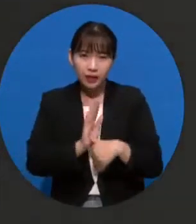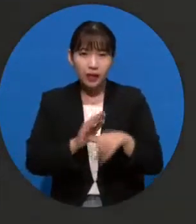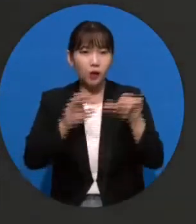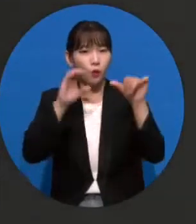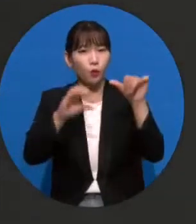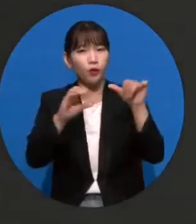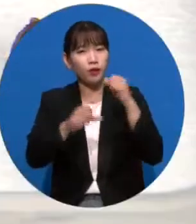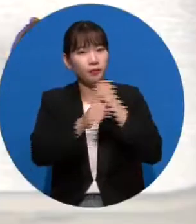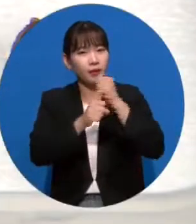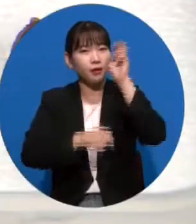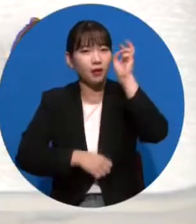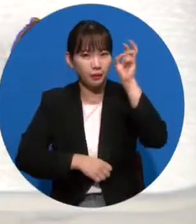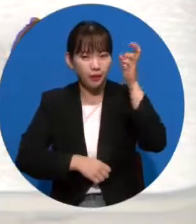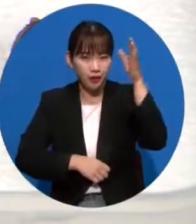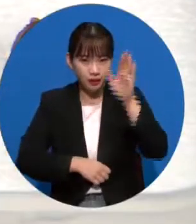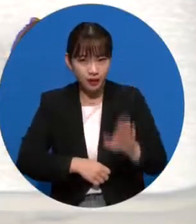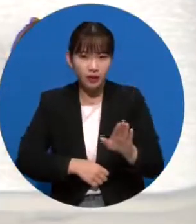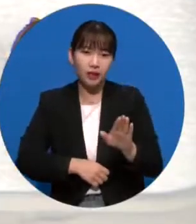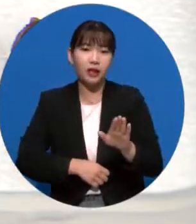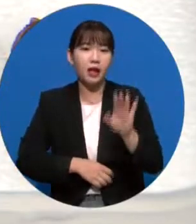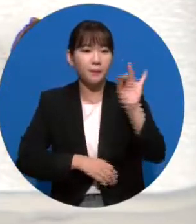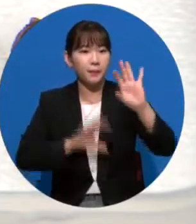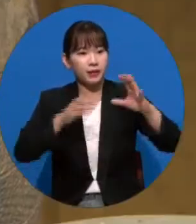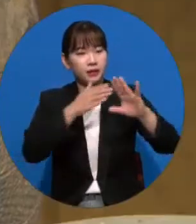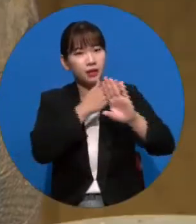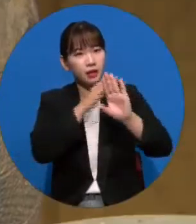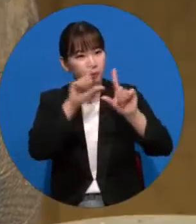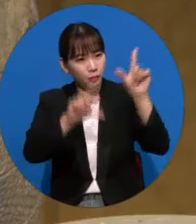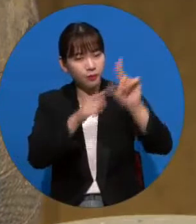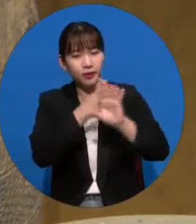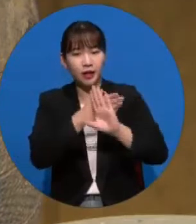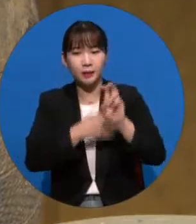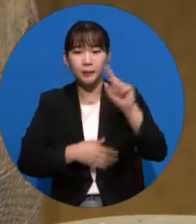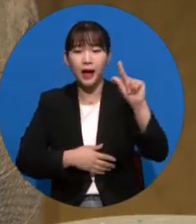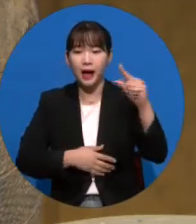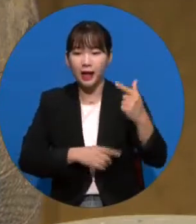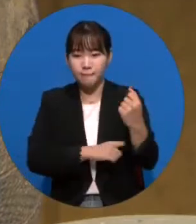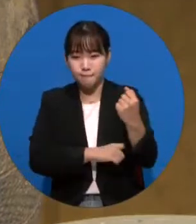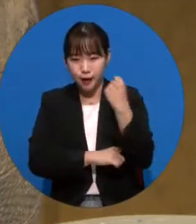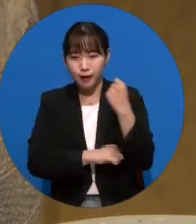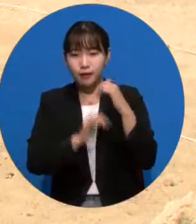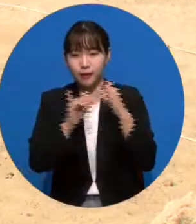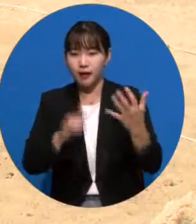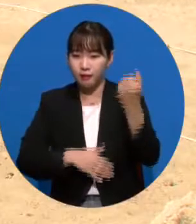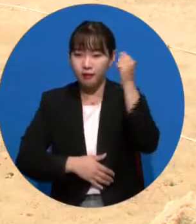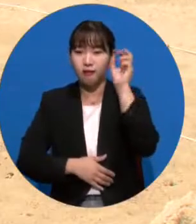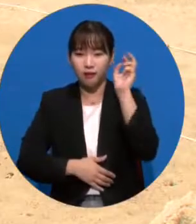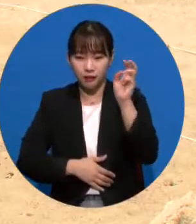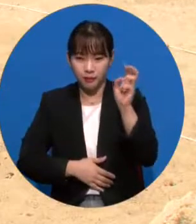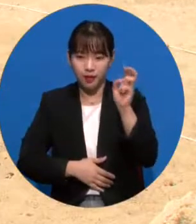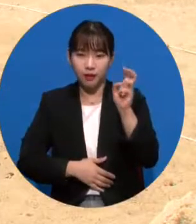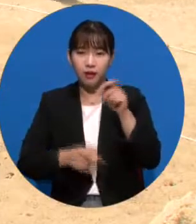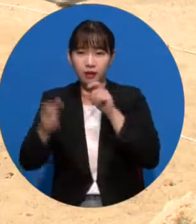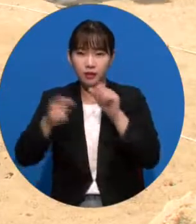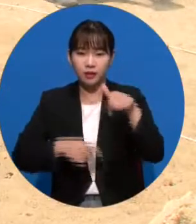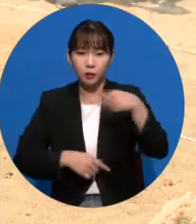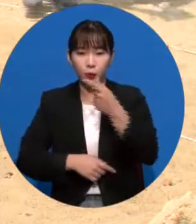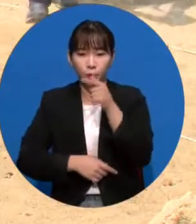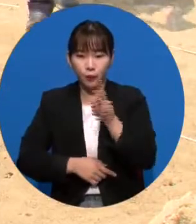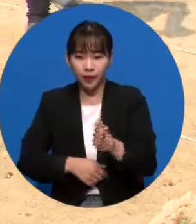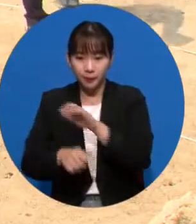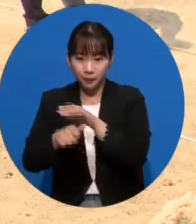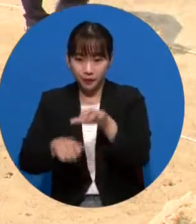고분으로 추정되지만 석실묘 등 백제와는 다른 마한의 세력가의 것으로 추정됩니다. 인근 고담